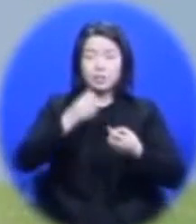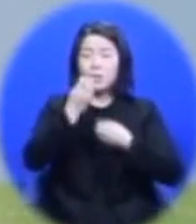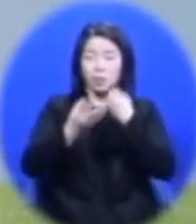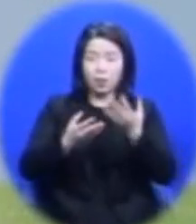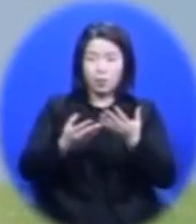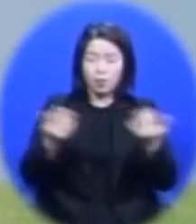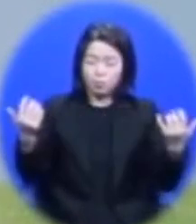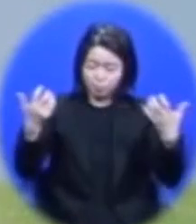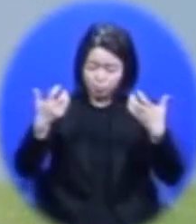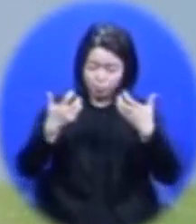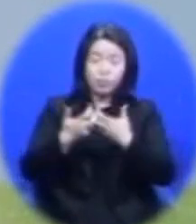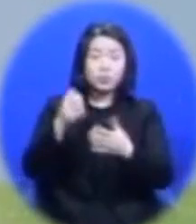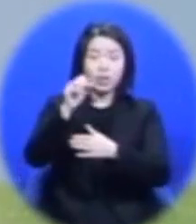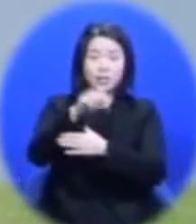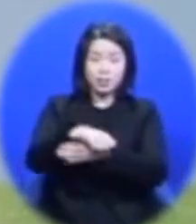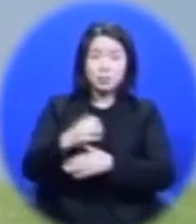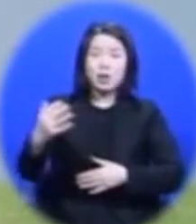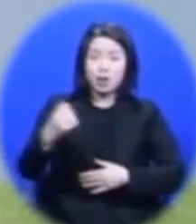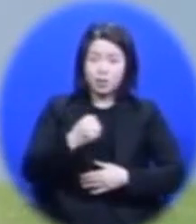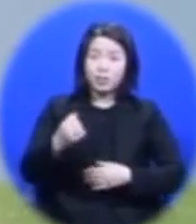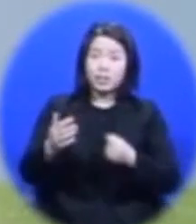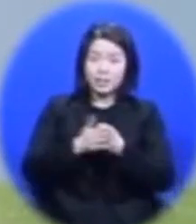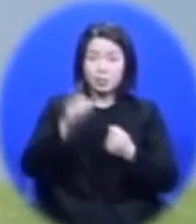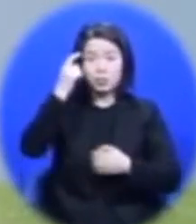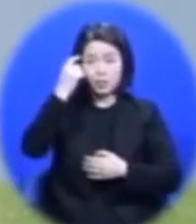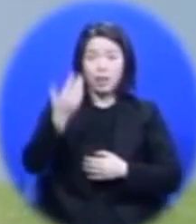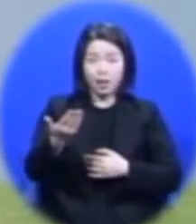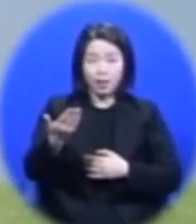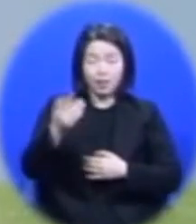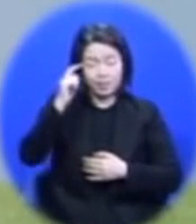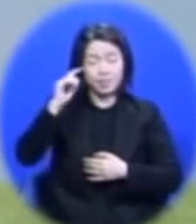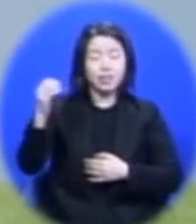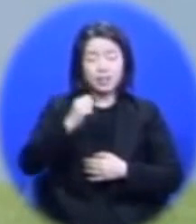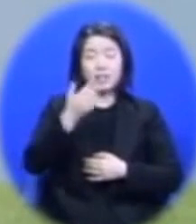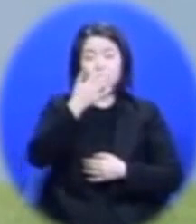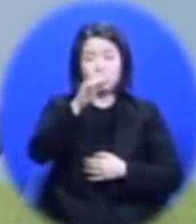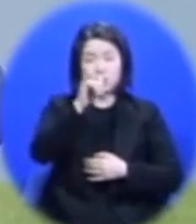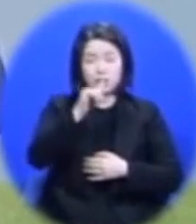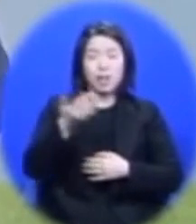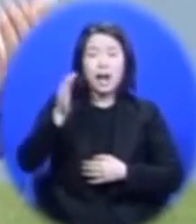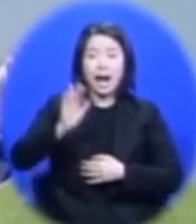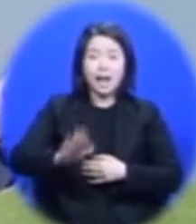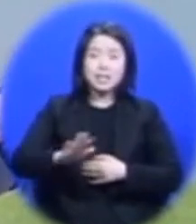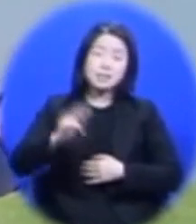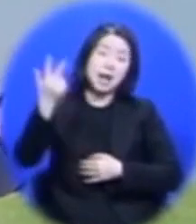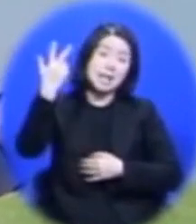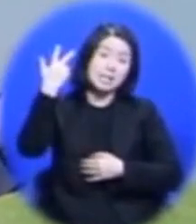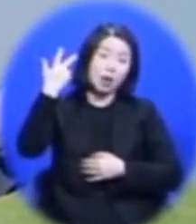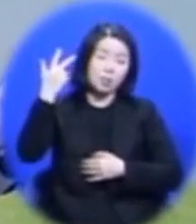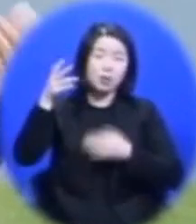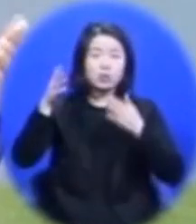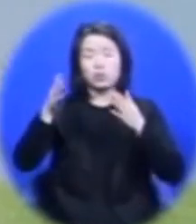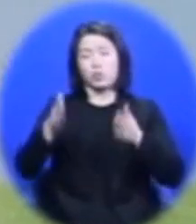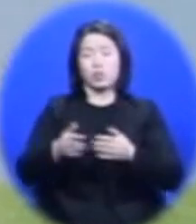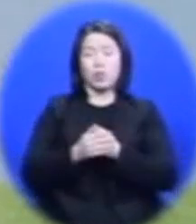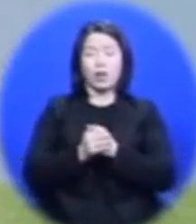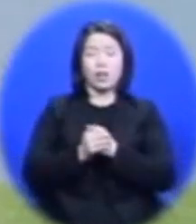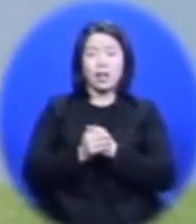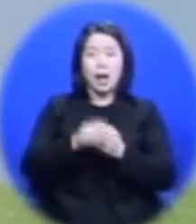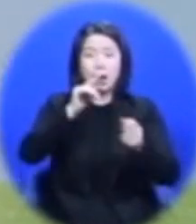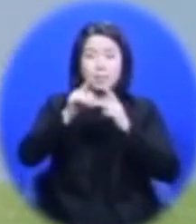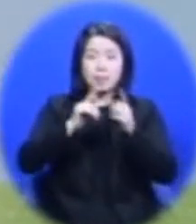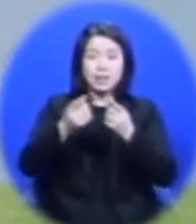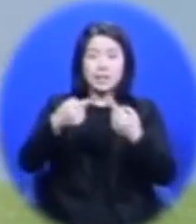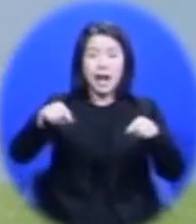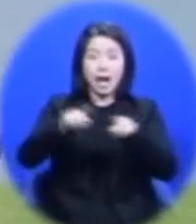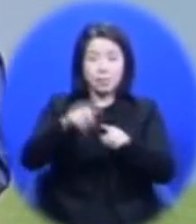풍성한 열매를 얻었기 때문인가 그런 생각을 하게도 됩니다. 그러나 지난 주일에 우리가 말씀을